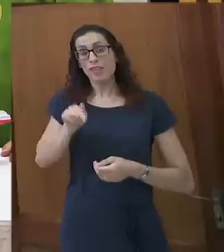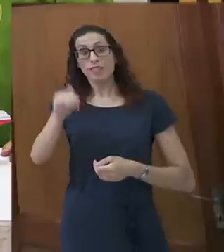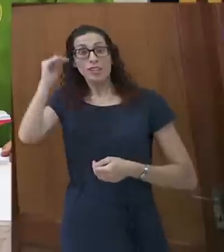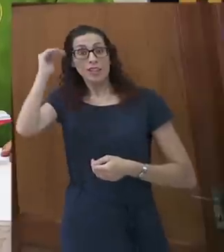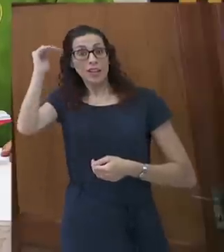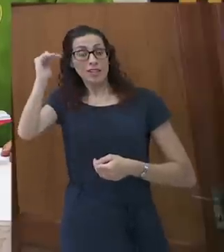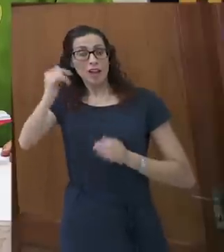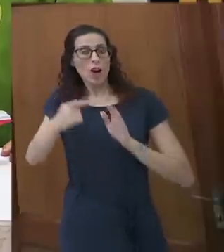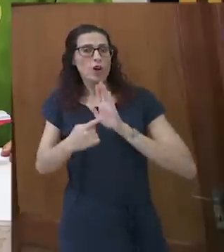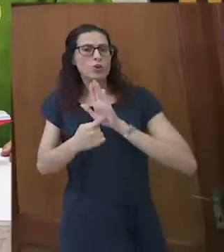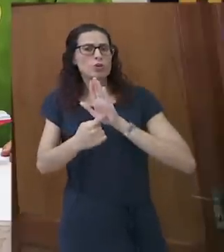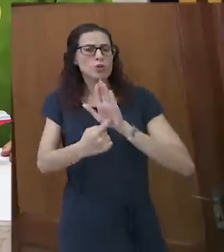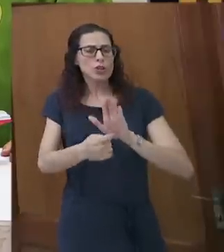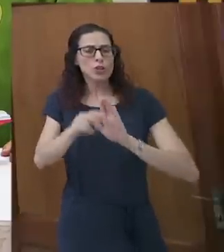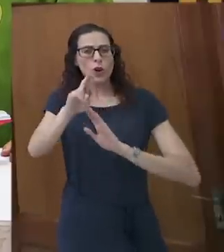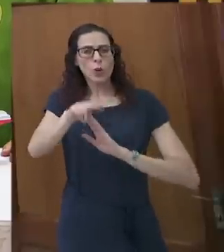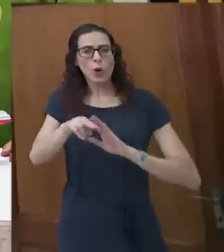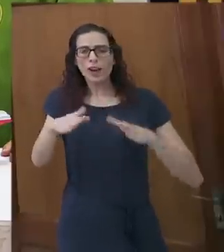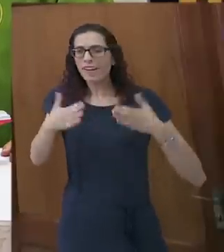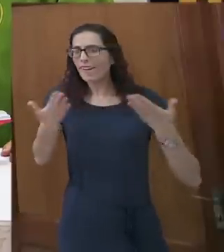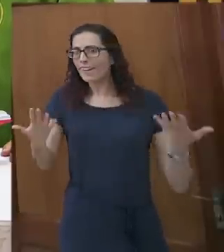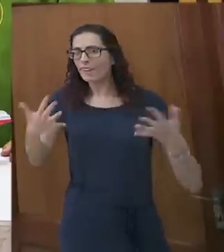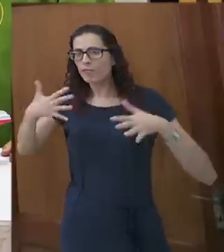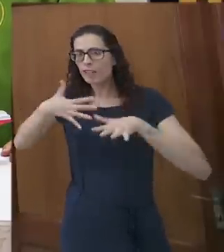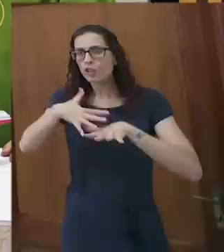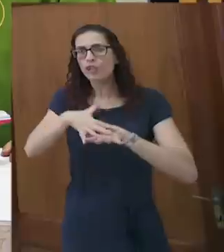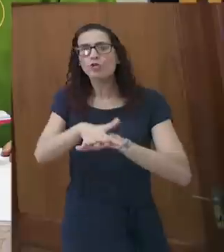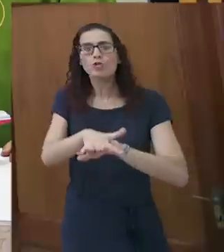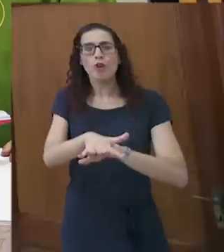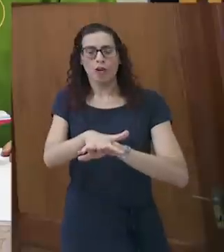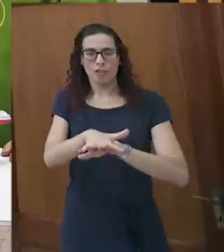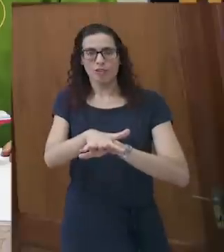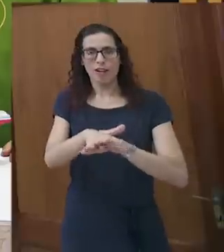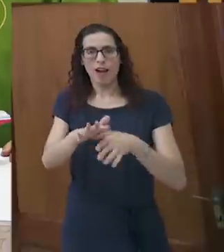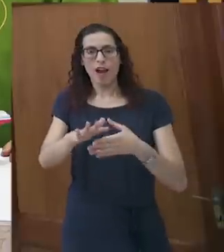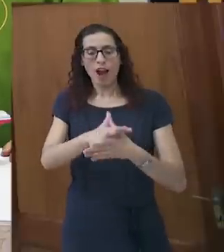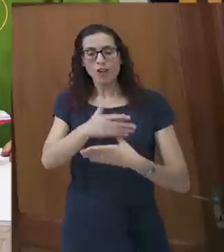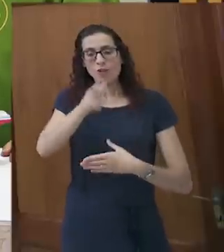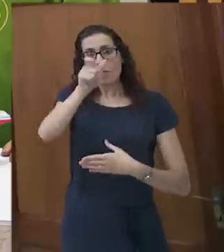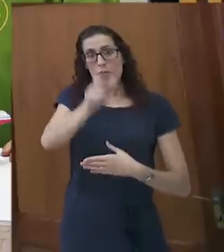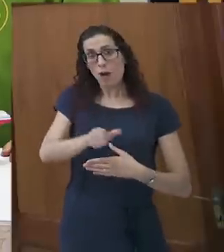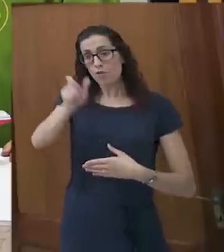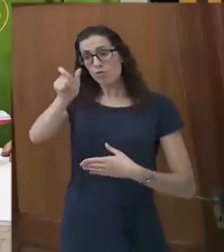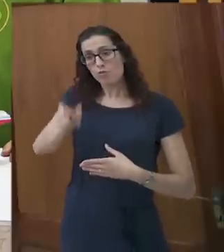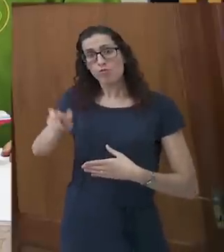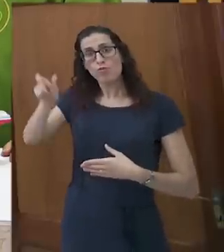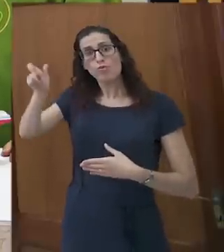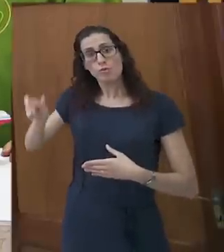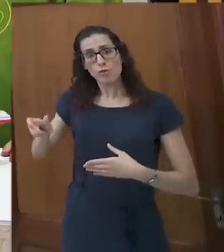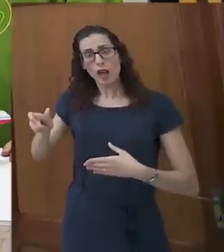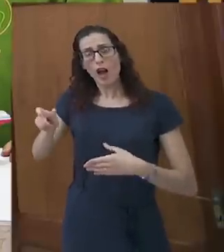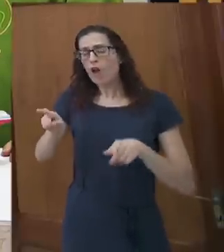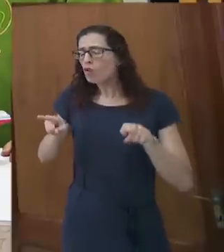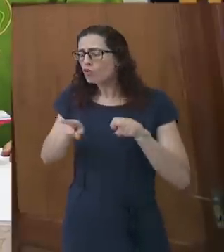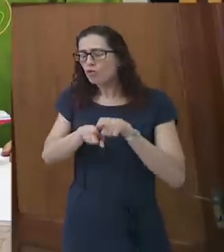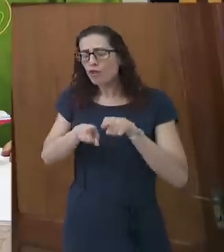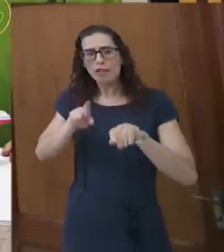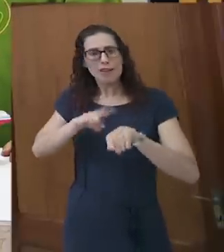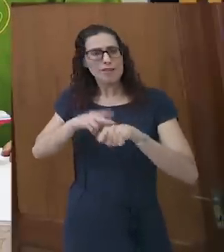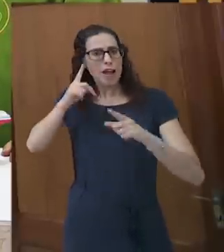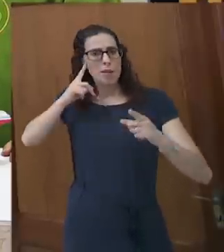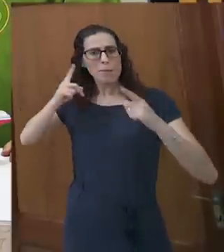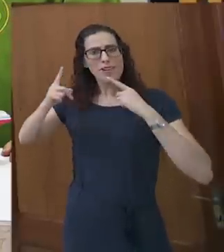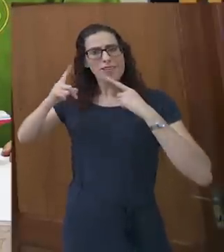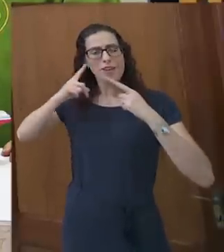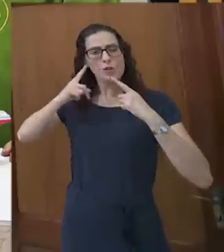messaġġ qawwi ta' inklużjoni, illi kull bniedem għandu sehem